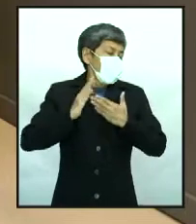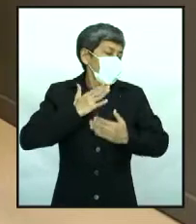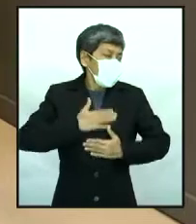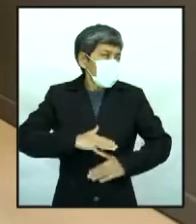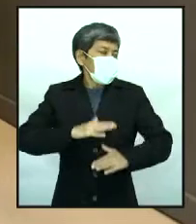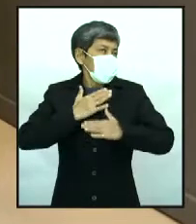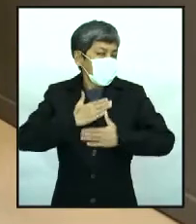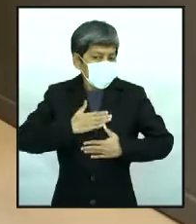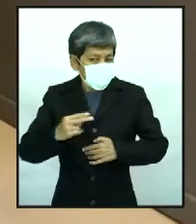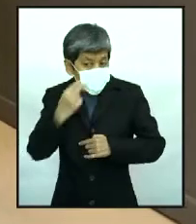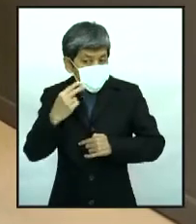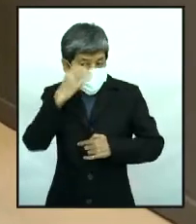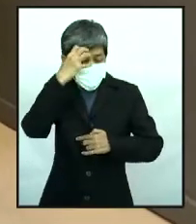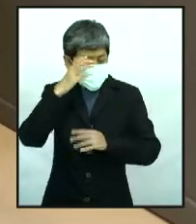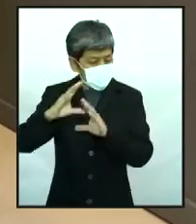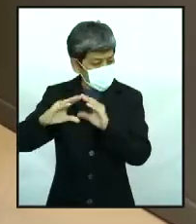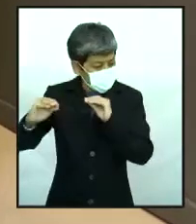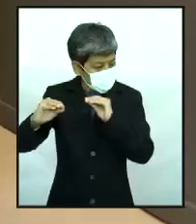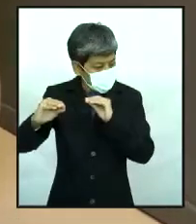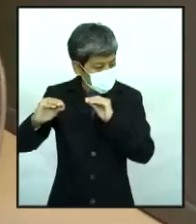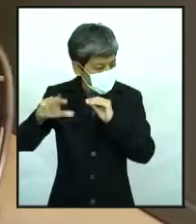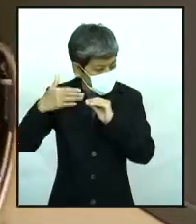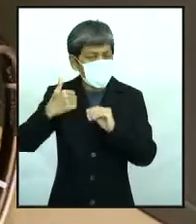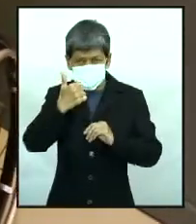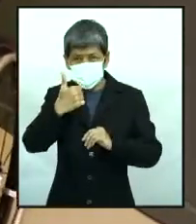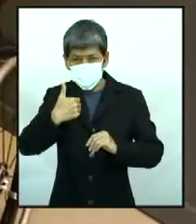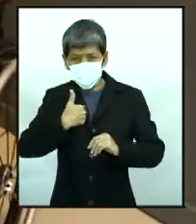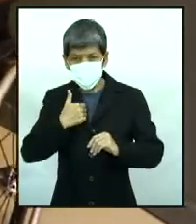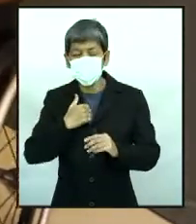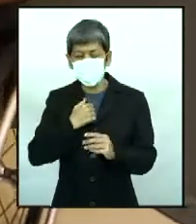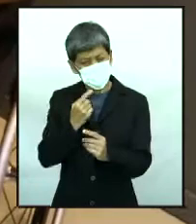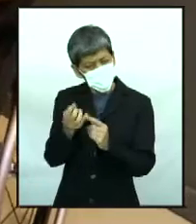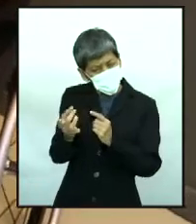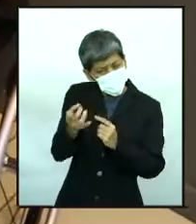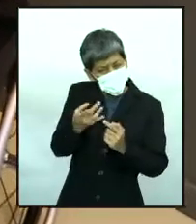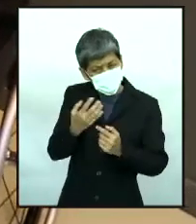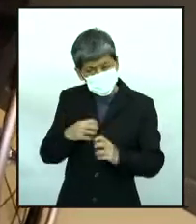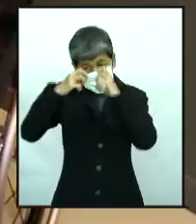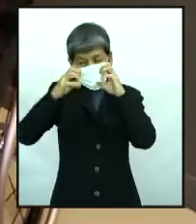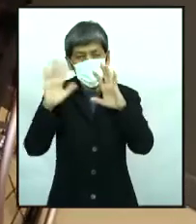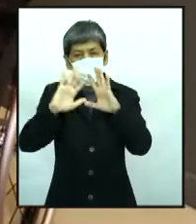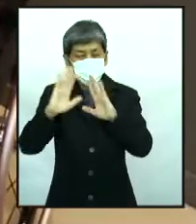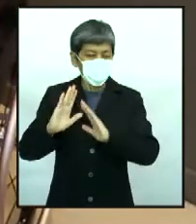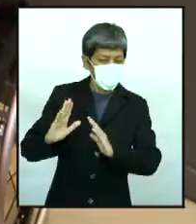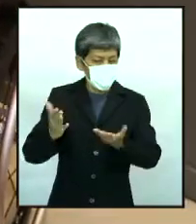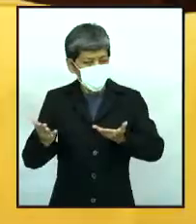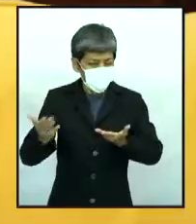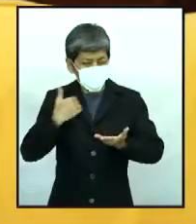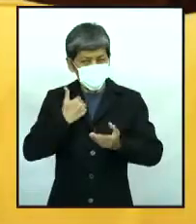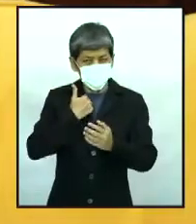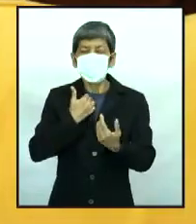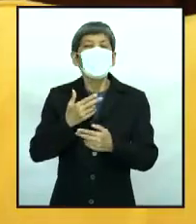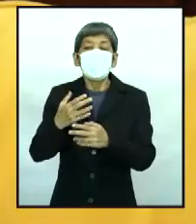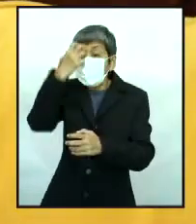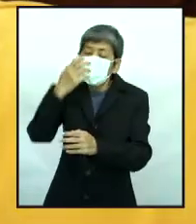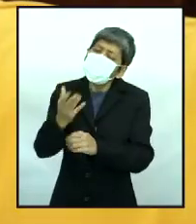นปุ๊บเขาก็จะรู้ว่าเราโมโหเขาก็จะเงียบคือมันจะดีตรงนี้คือเราต่างคนต่างรู้ถ้าจะไม่โมโหพร้อมกันแล้วบางครั้งเราก็ต้องปล่อยให้เ